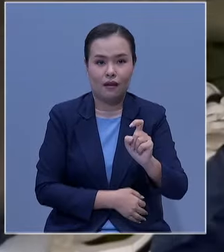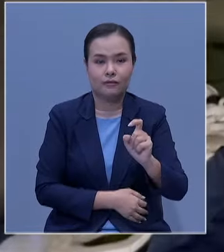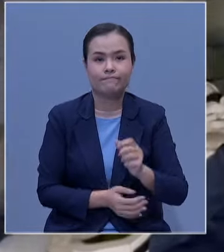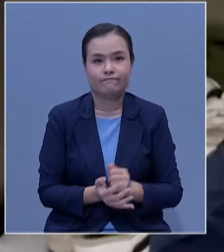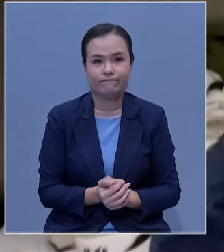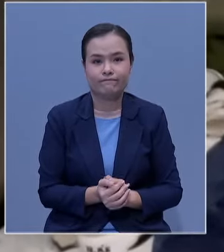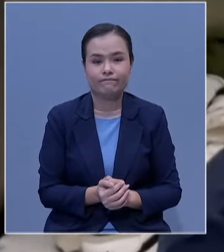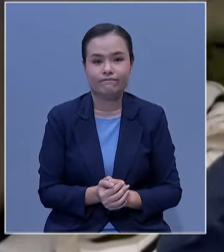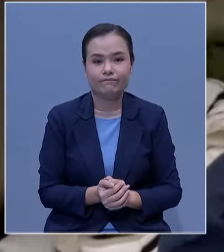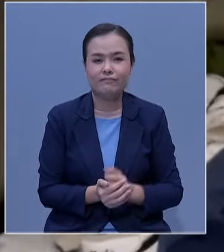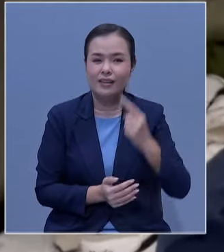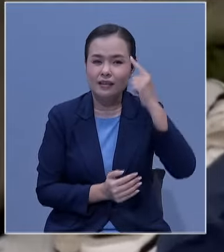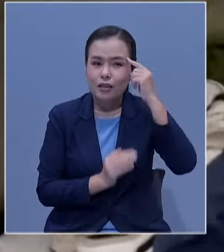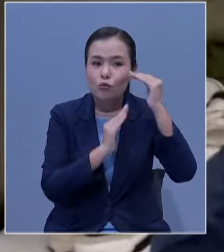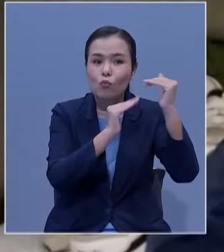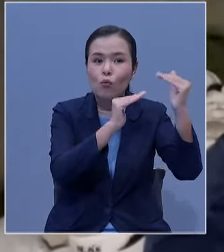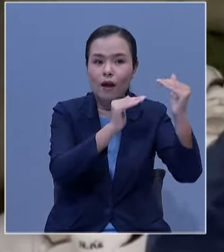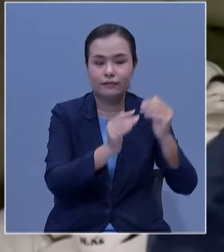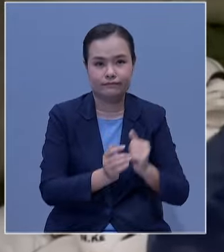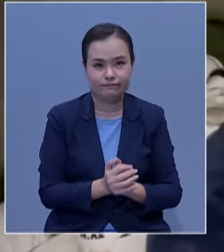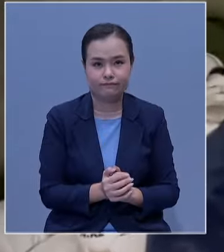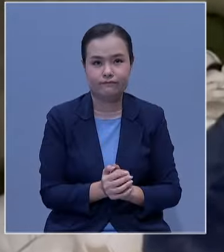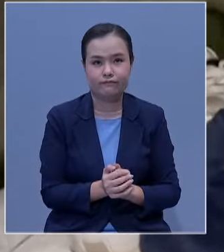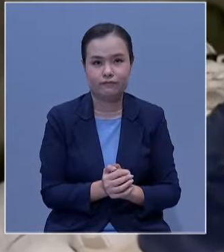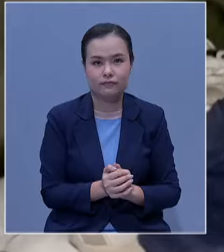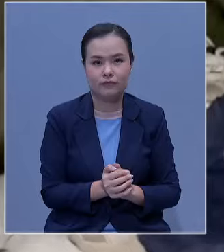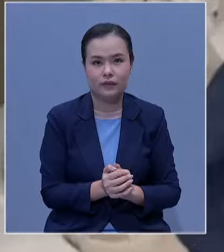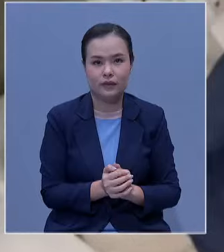าก็หวังว่ายังมีความหวังนะคุณจอยนะครับหวังว่า